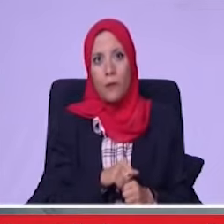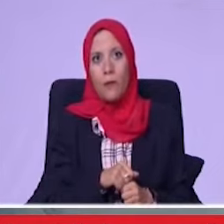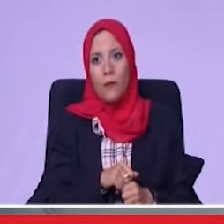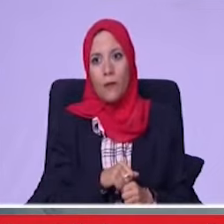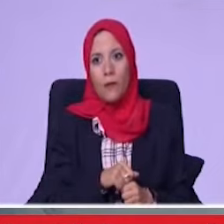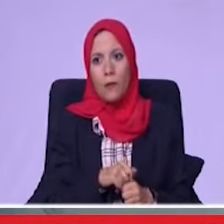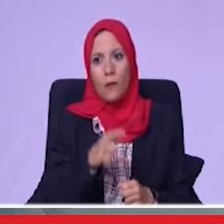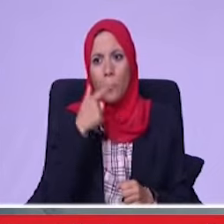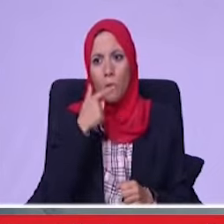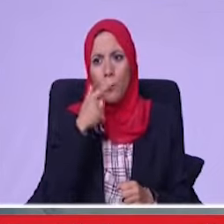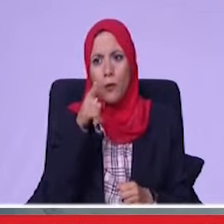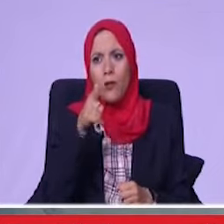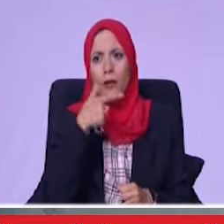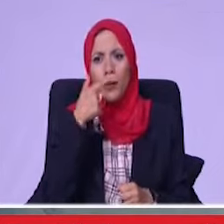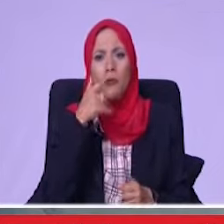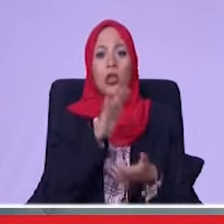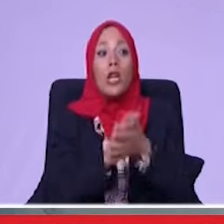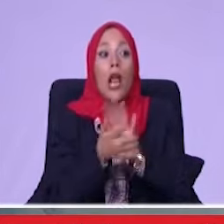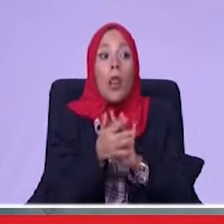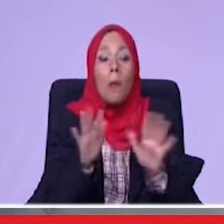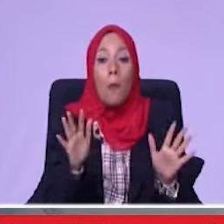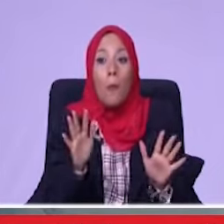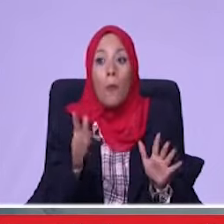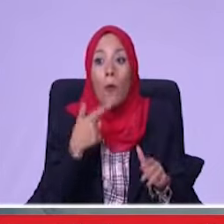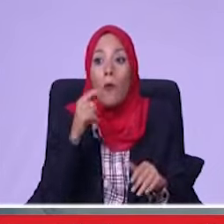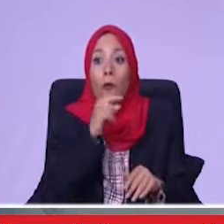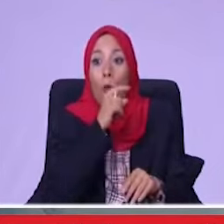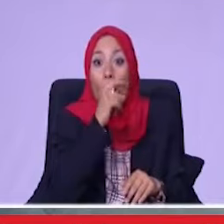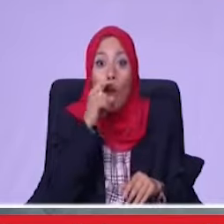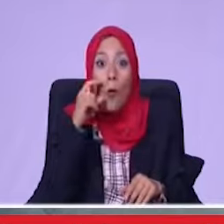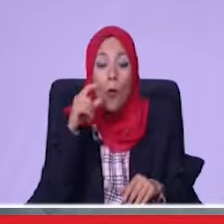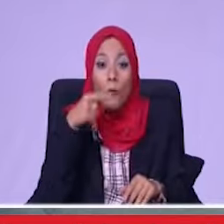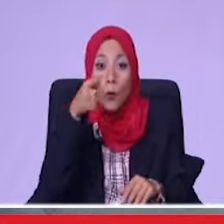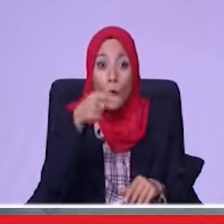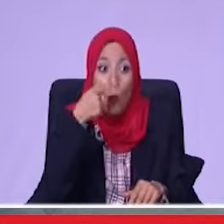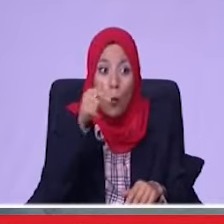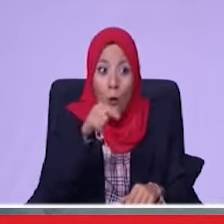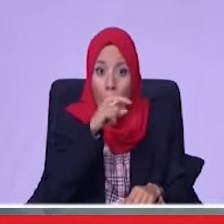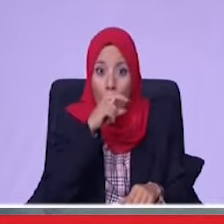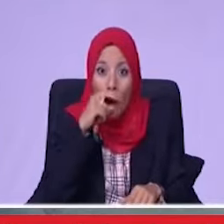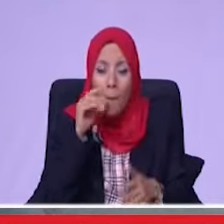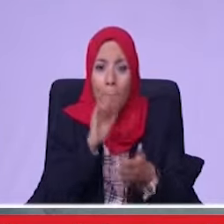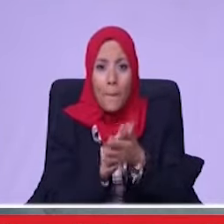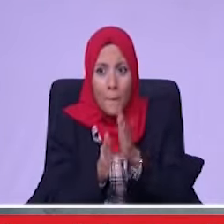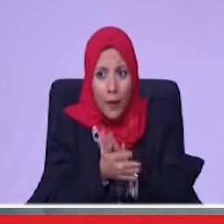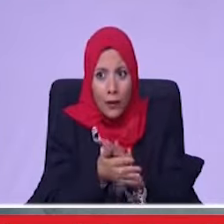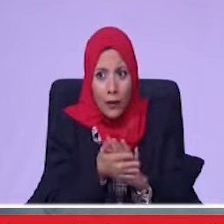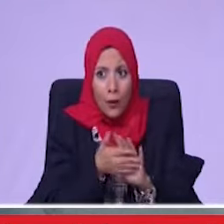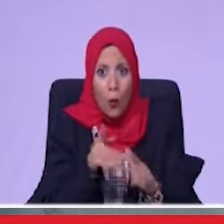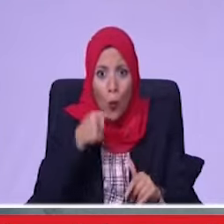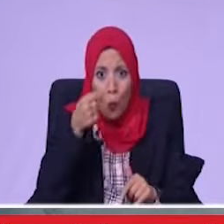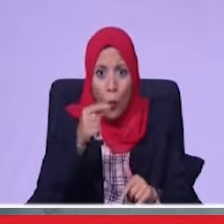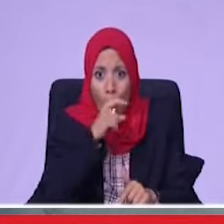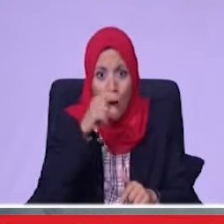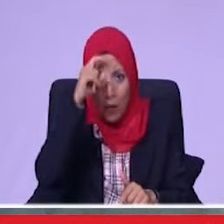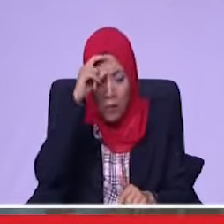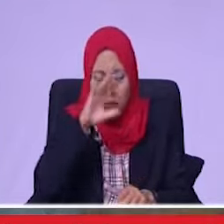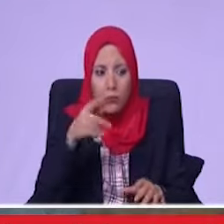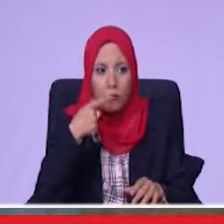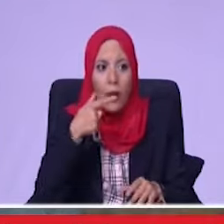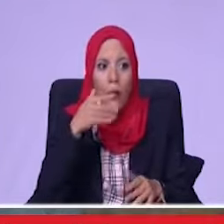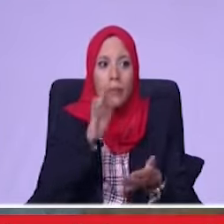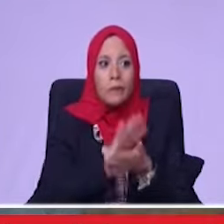قال له يا عبد الكريم انت مش هتتكلم، في ايه قرانيه انت هتقراها دلوقتي وبعد ما تقراها هتفقد الكلام